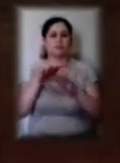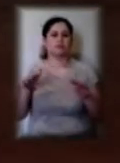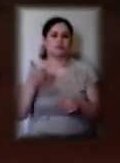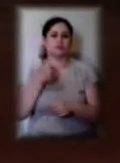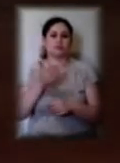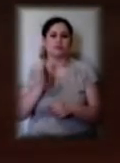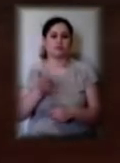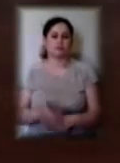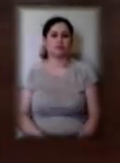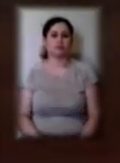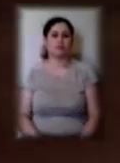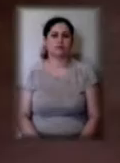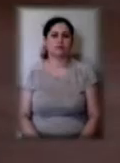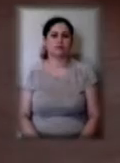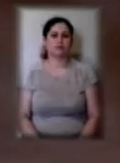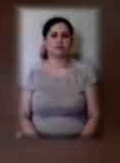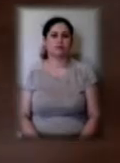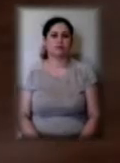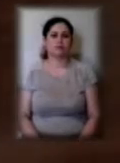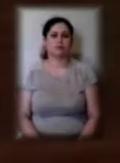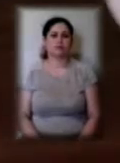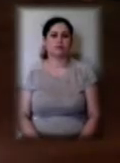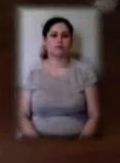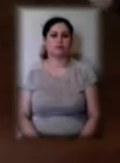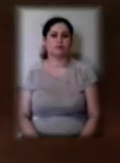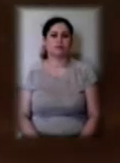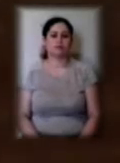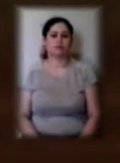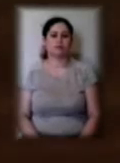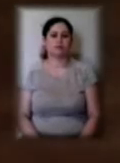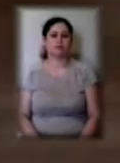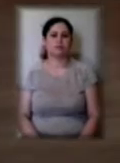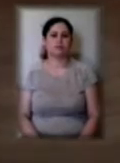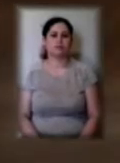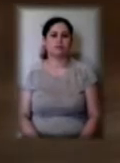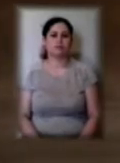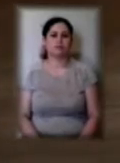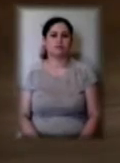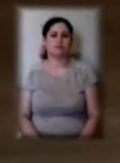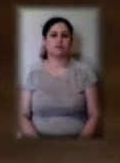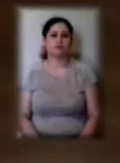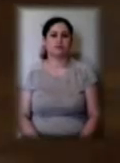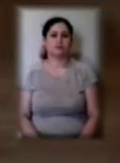можно посыпать, только надо, чтобы не попадались крупные кусочки, потому что оно потом может